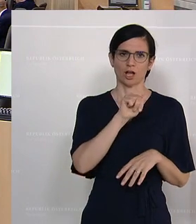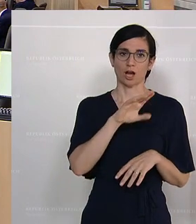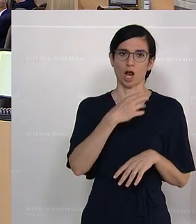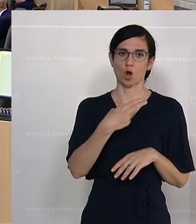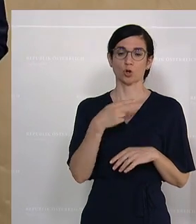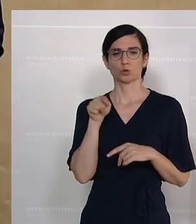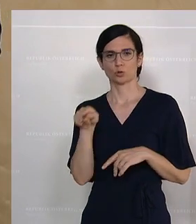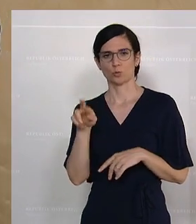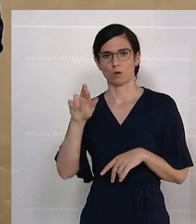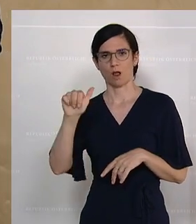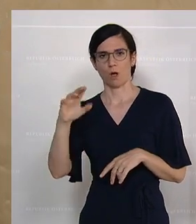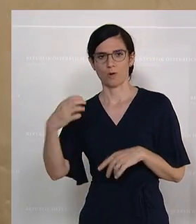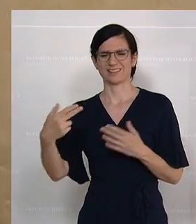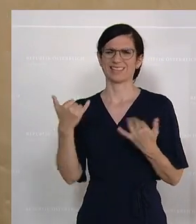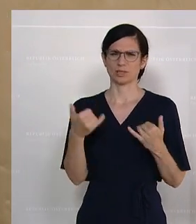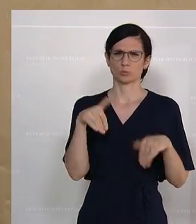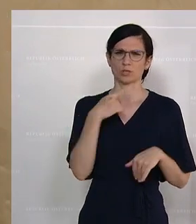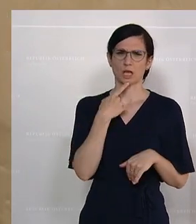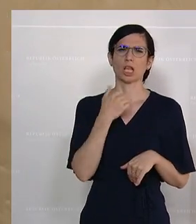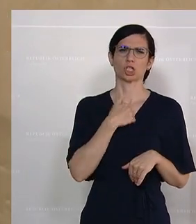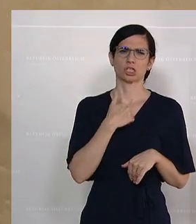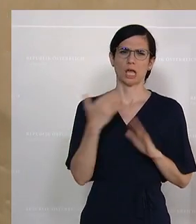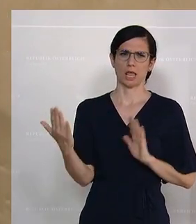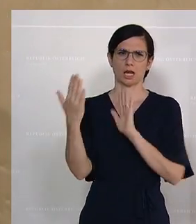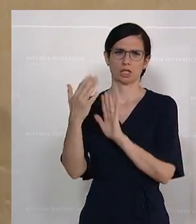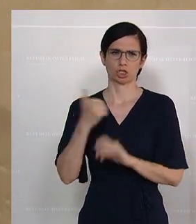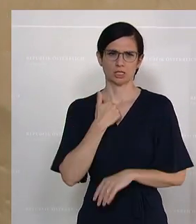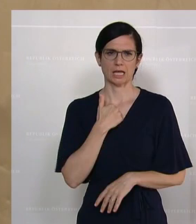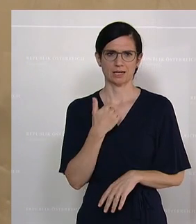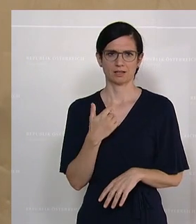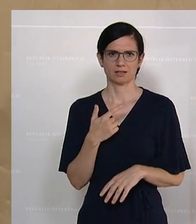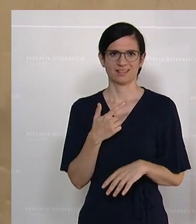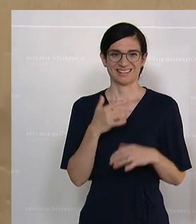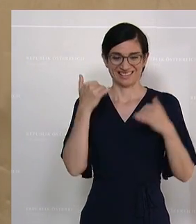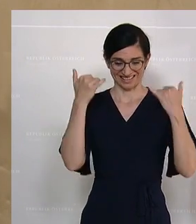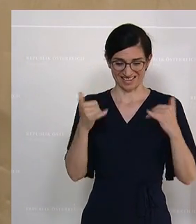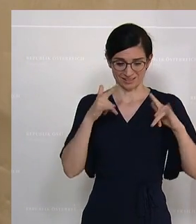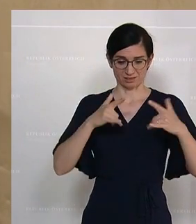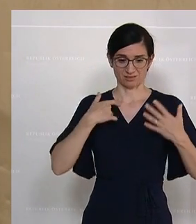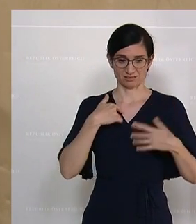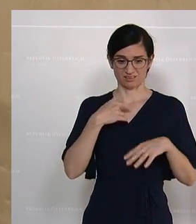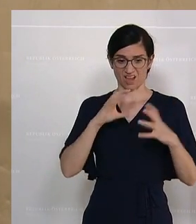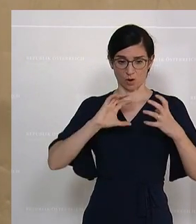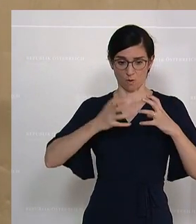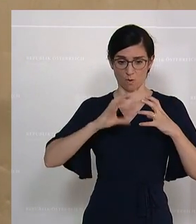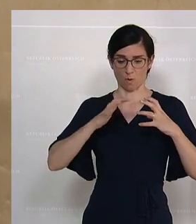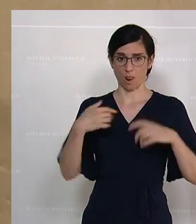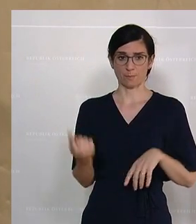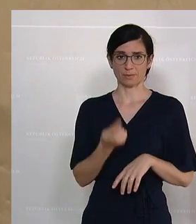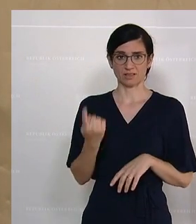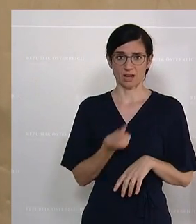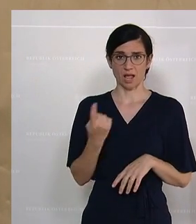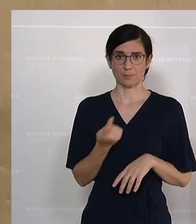steigern ein wesentlicher punkt mellach jetzt mit kohle zu betreiben männer mit kohle zu betreiben